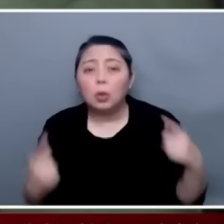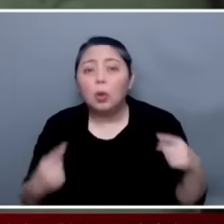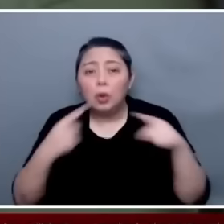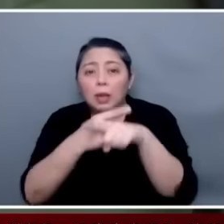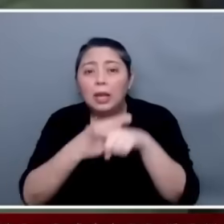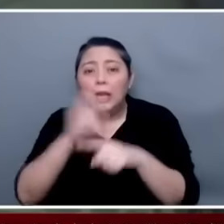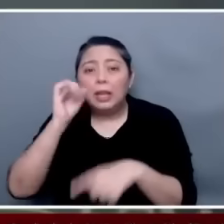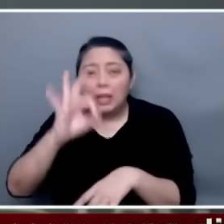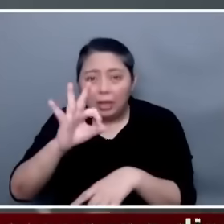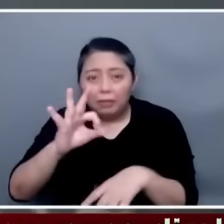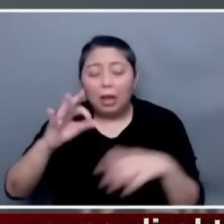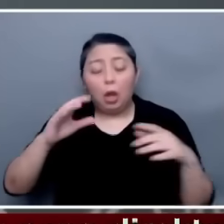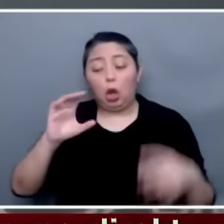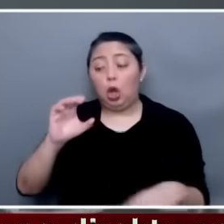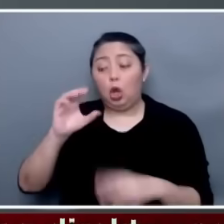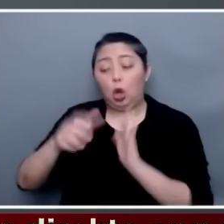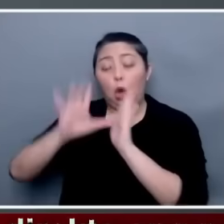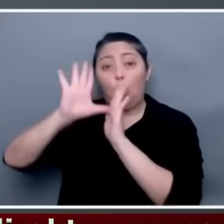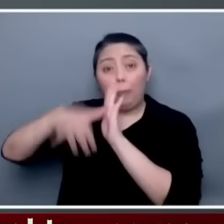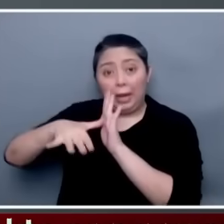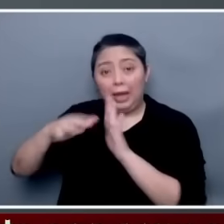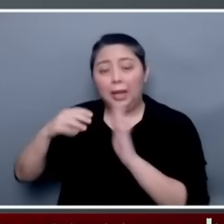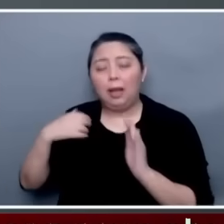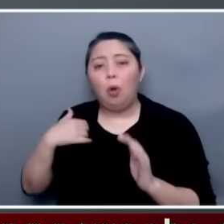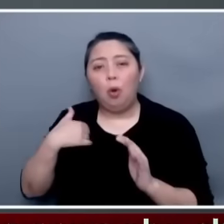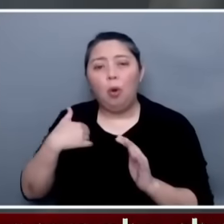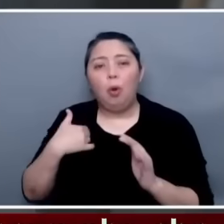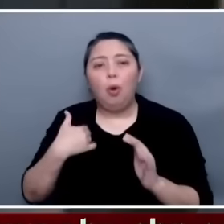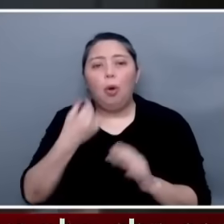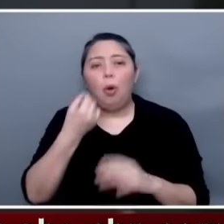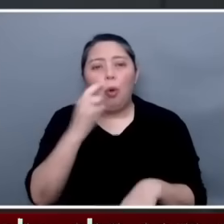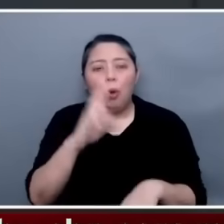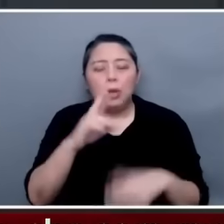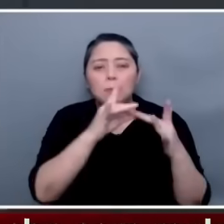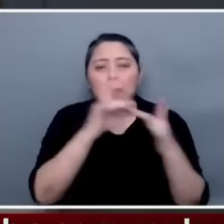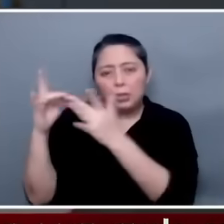ng taga-COMELEC o ng Special Bids and Awards Committee nito